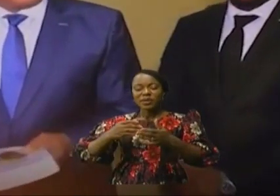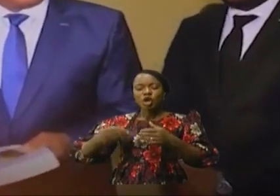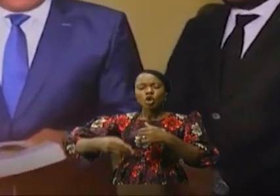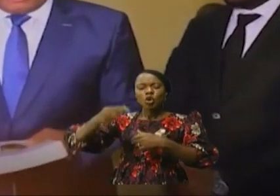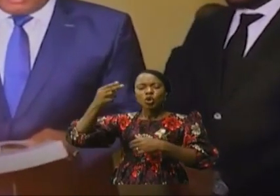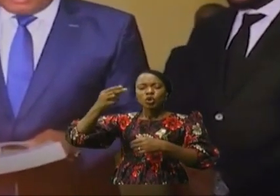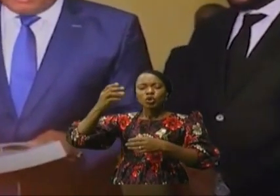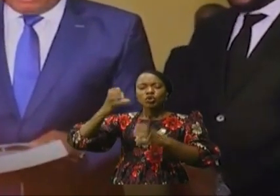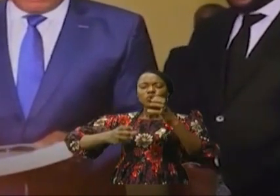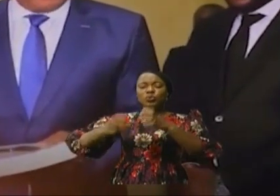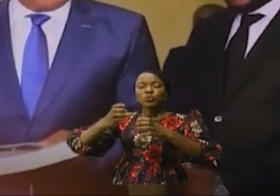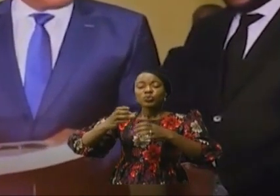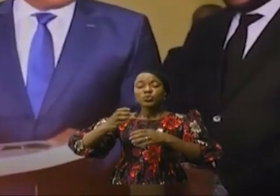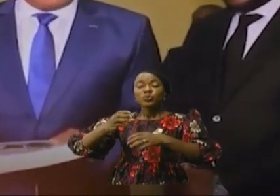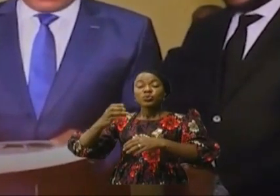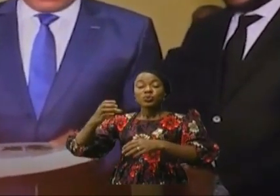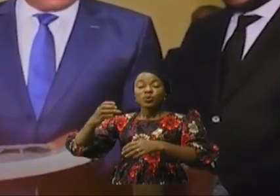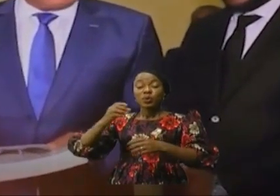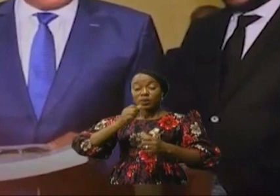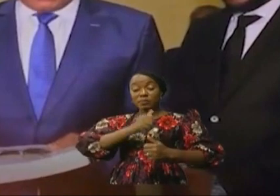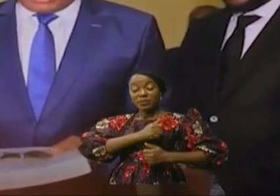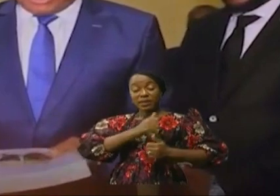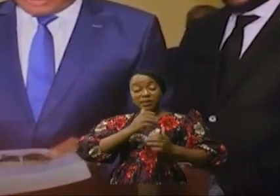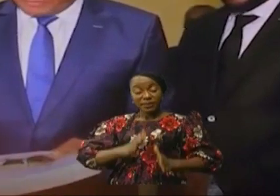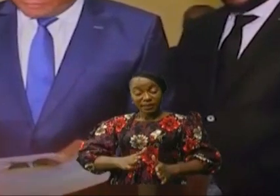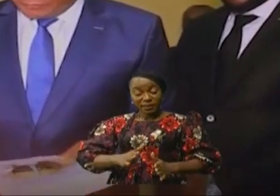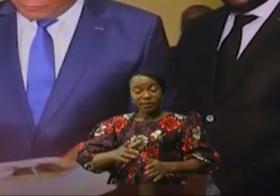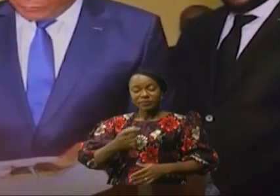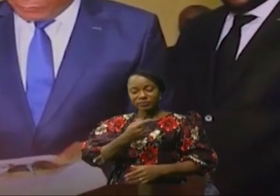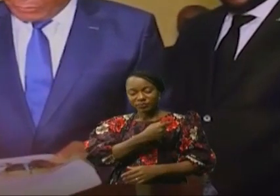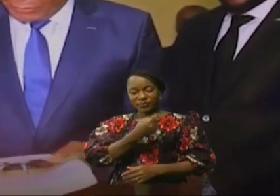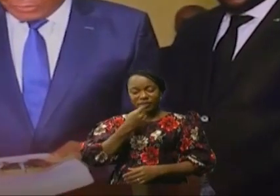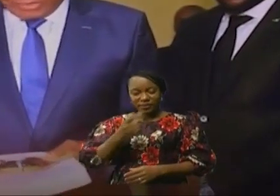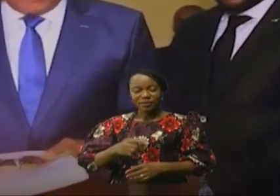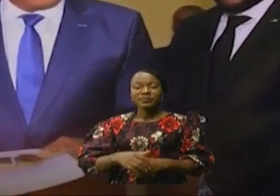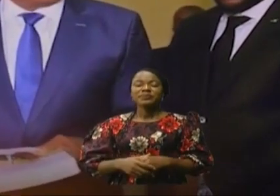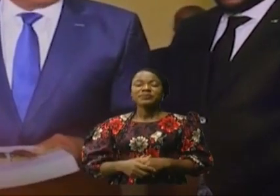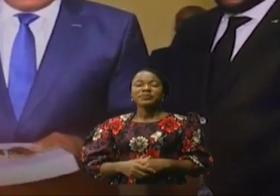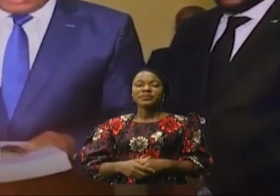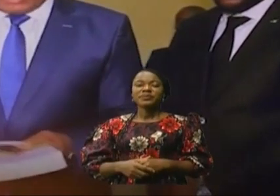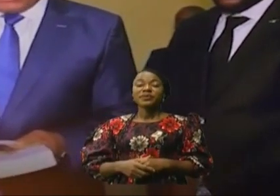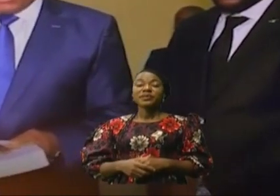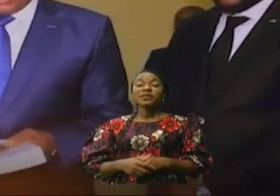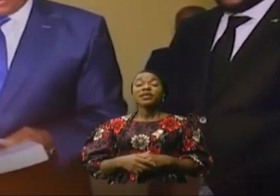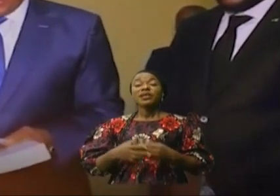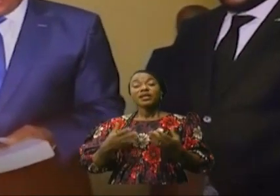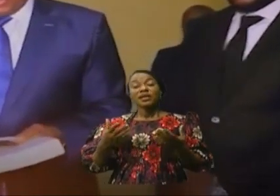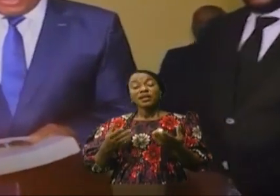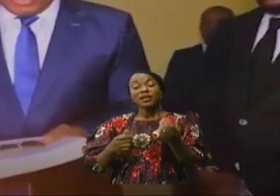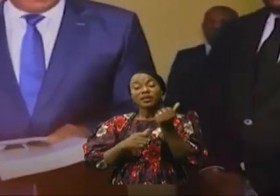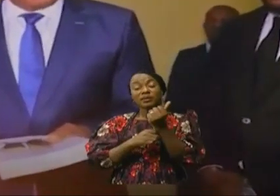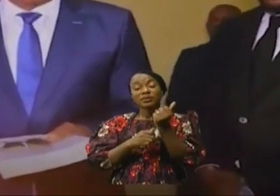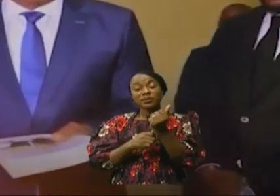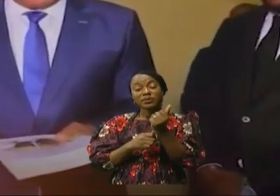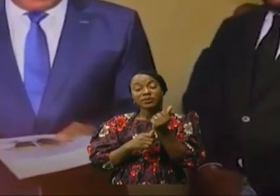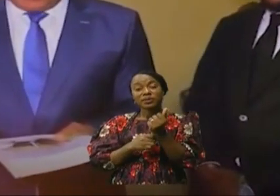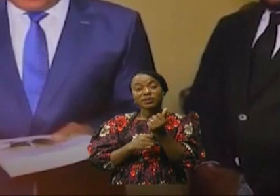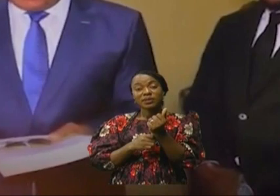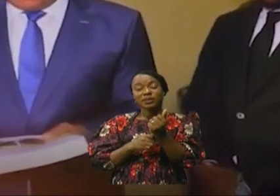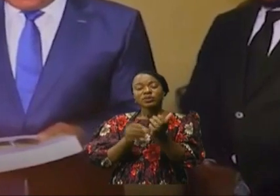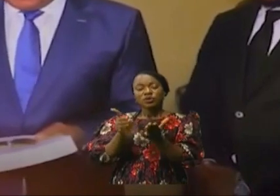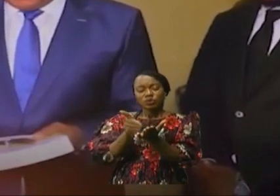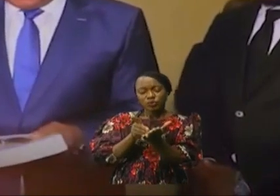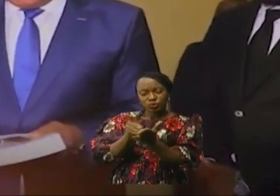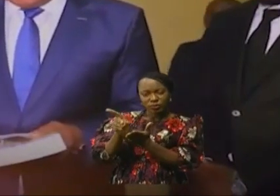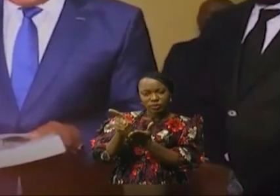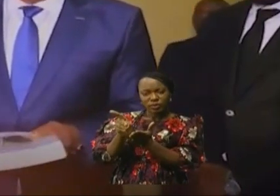dit fier de cette œuvre et explique sa motivation. Personnes incriminées et qui ont énormément de droits qui doivent